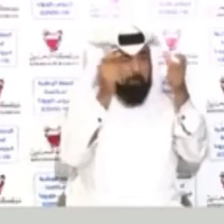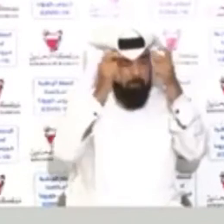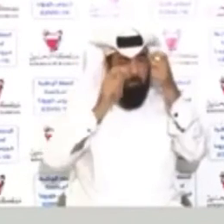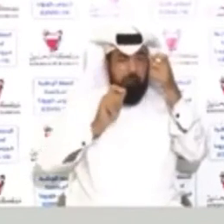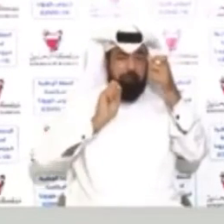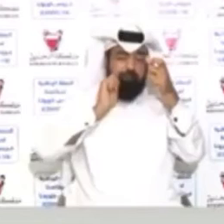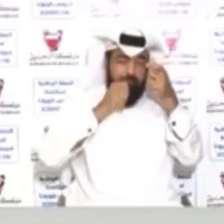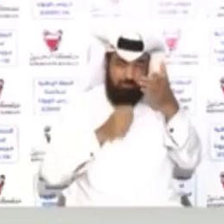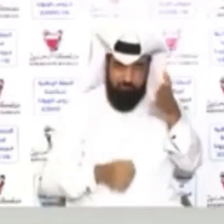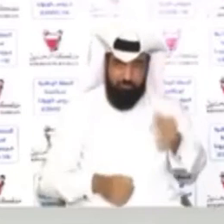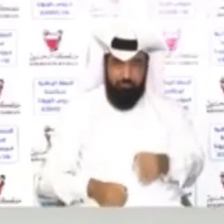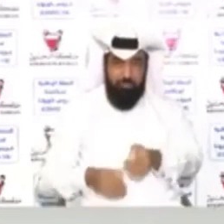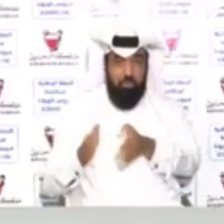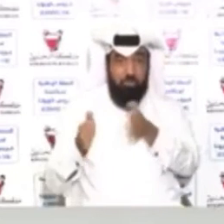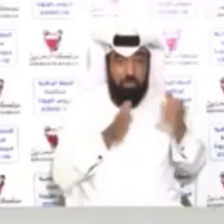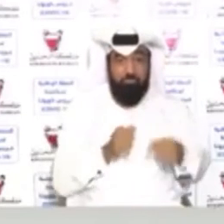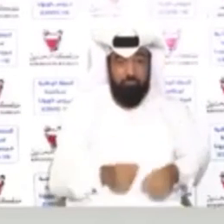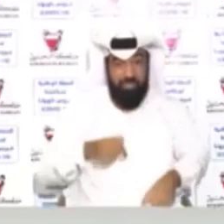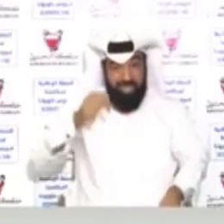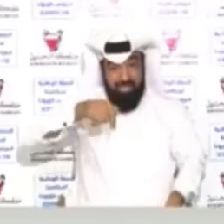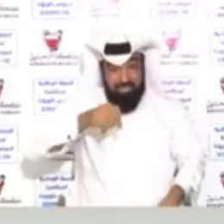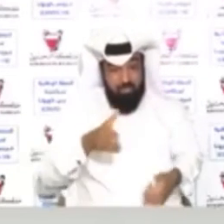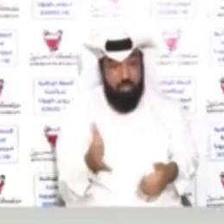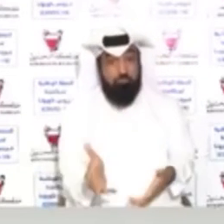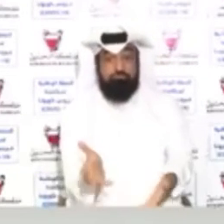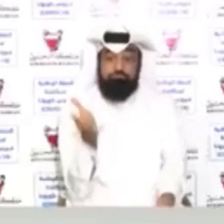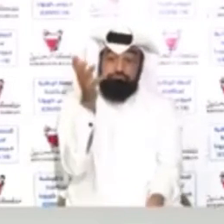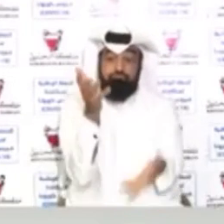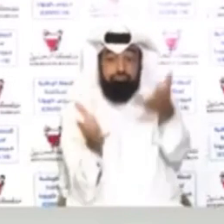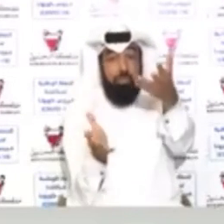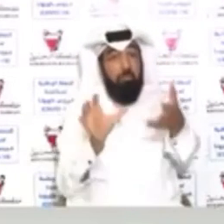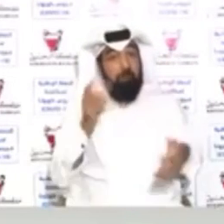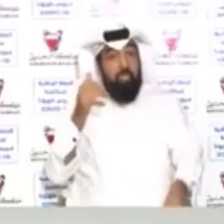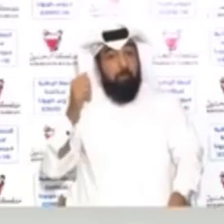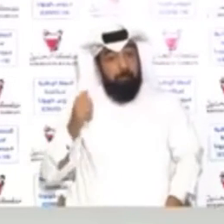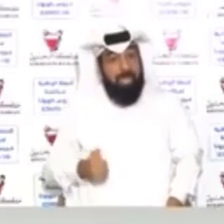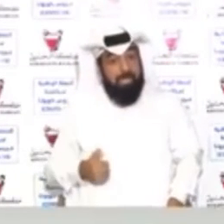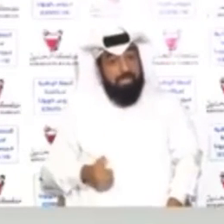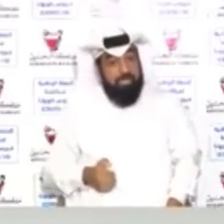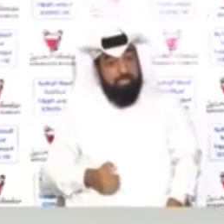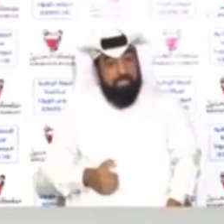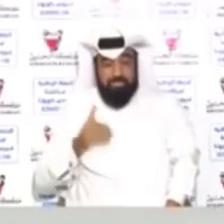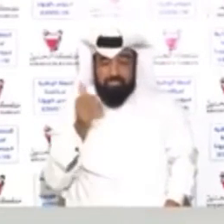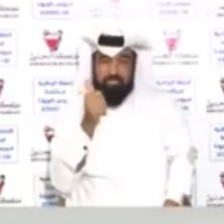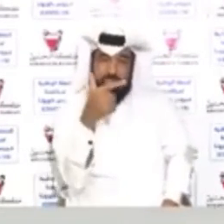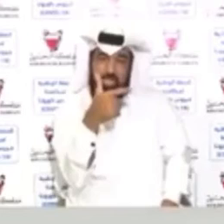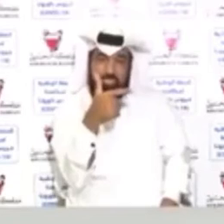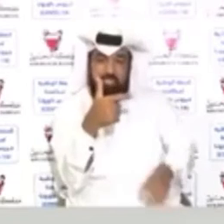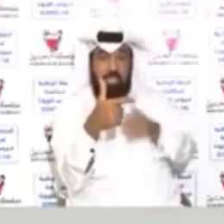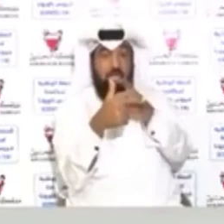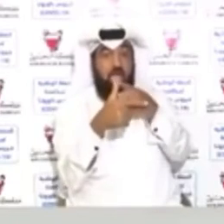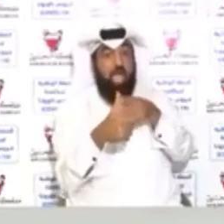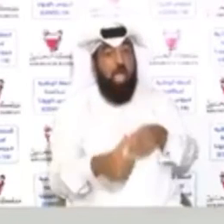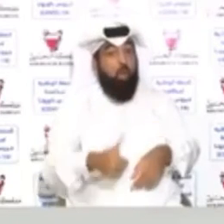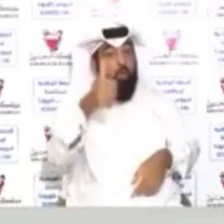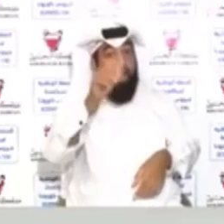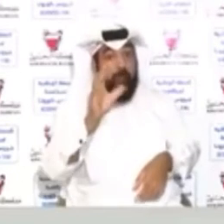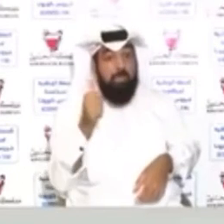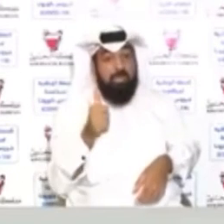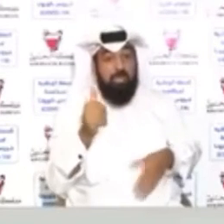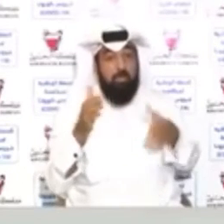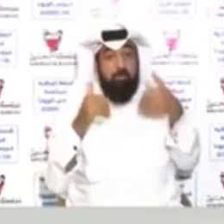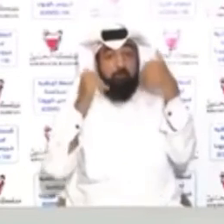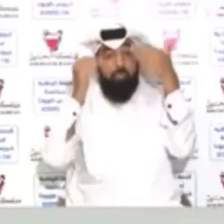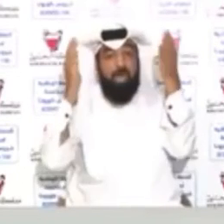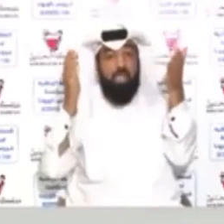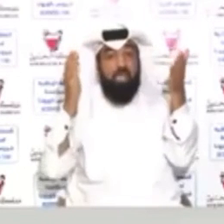أغلب المخالطين من العمال الوافدة هم مخالطين تم رصدهم مسبقا ووضعوا في يعني في الحجر،